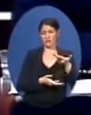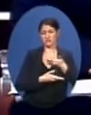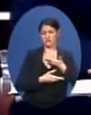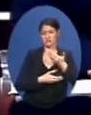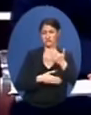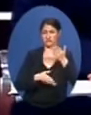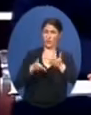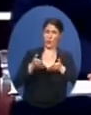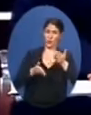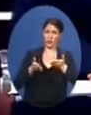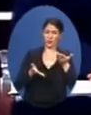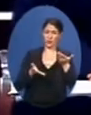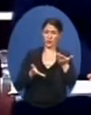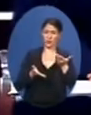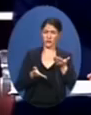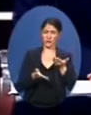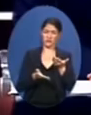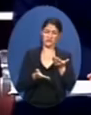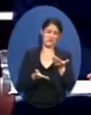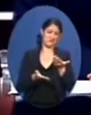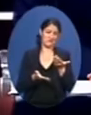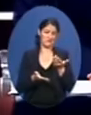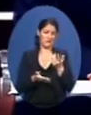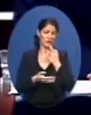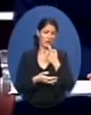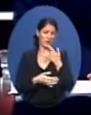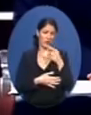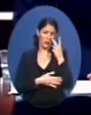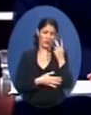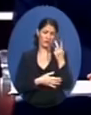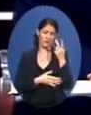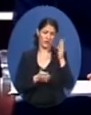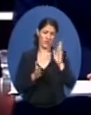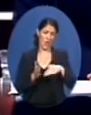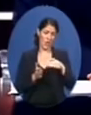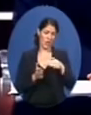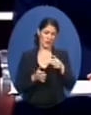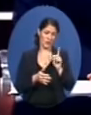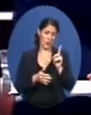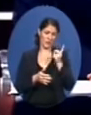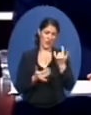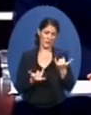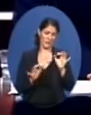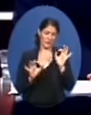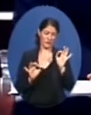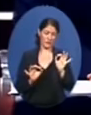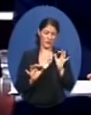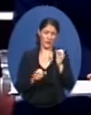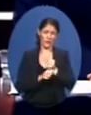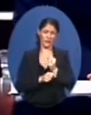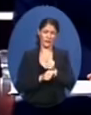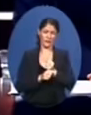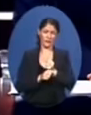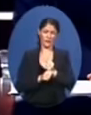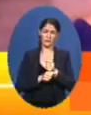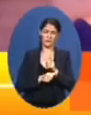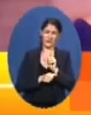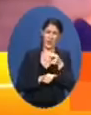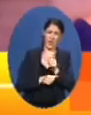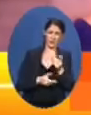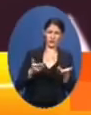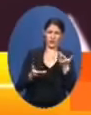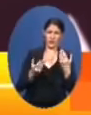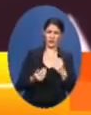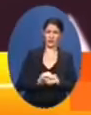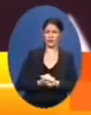אם מכונה יותר זולה, הוא גם יעשה את זה בכל מקרה, אני לא מבינה. אנחנו רואים שההבדלה, אגב, גם היום אנחנו נמצאים בתהליכי מיקון ומחשוב